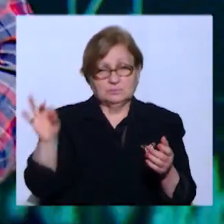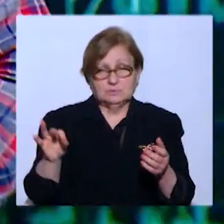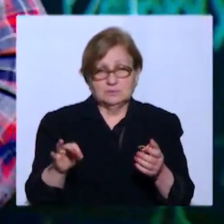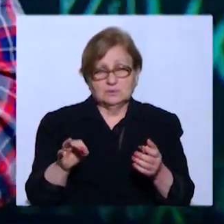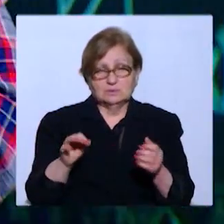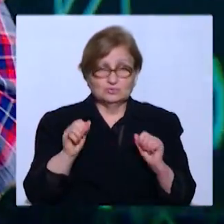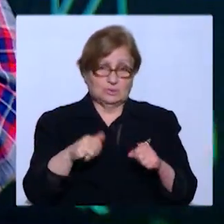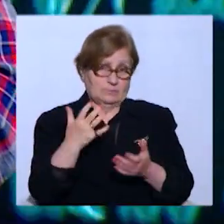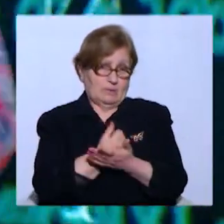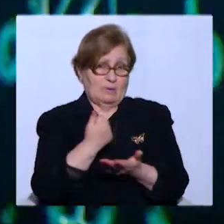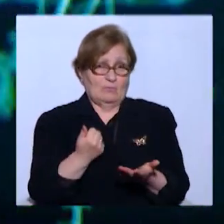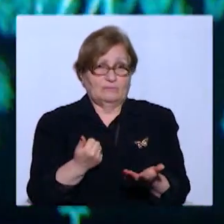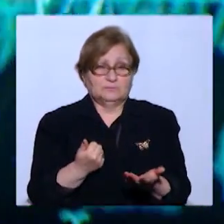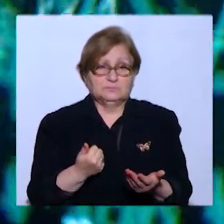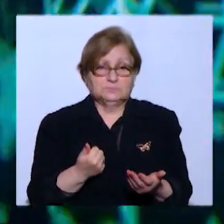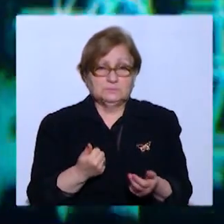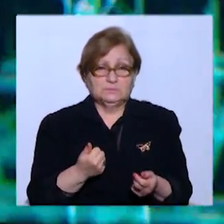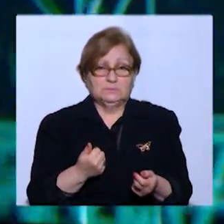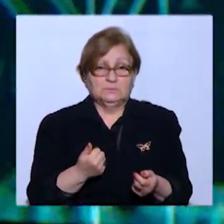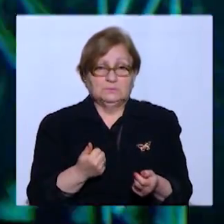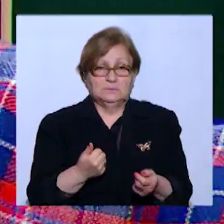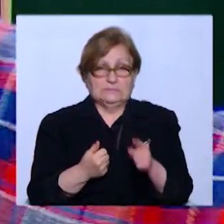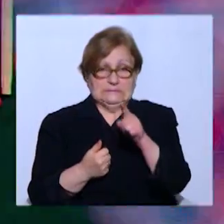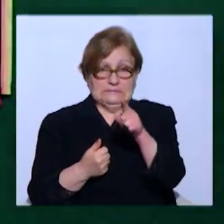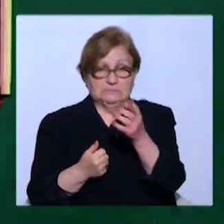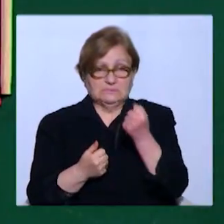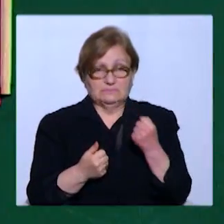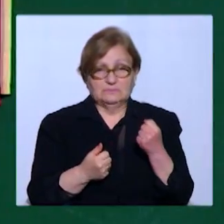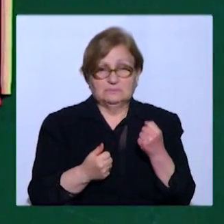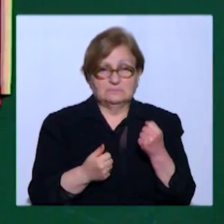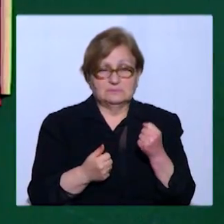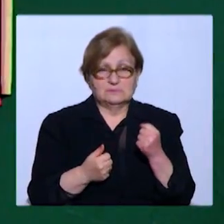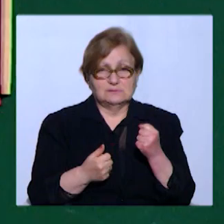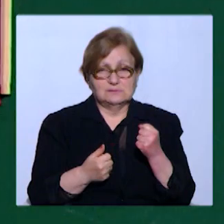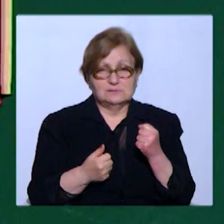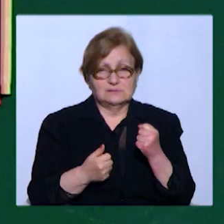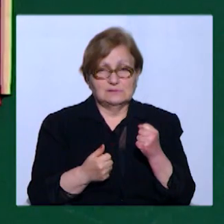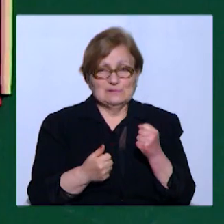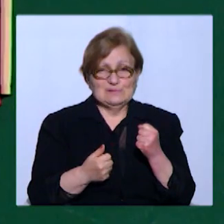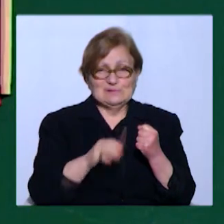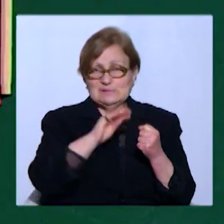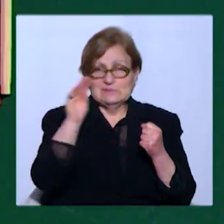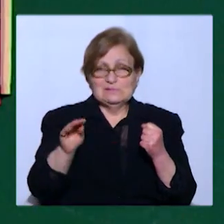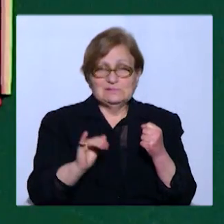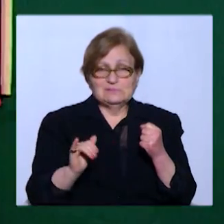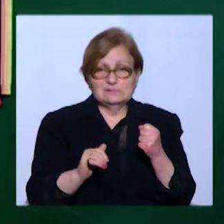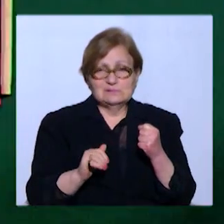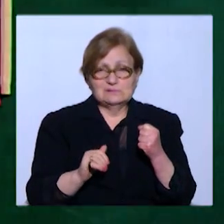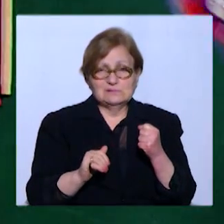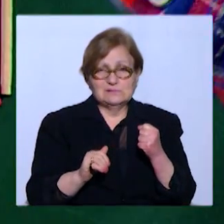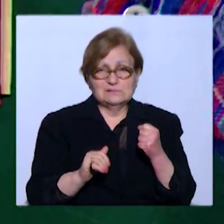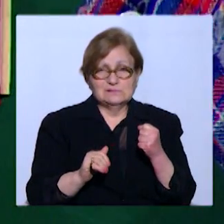ასე გამოგვივიდეს. მოდი, აი ამ ღერს ავიღებ. ამ ღერს ავიღებ. და მარჯვნივ აი აქ